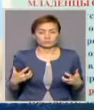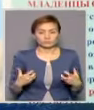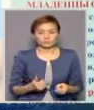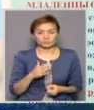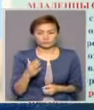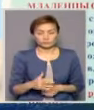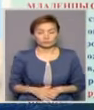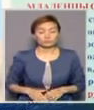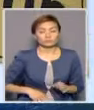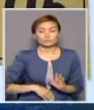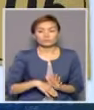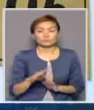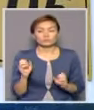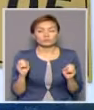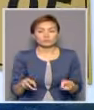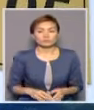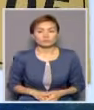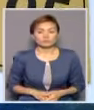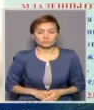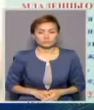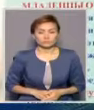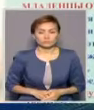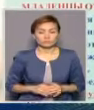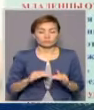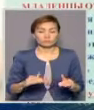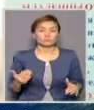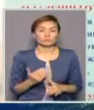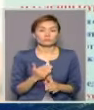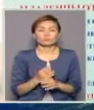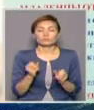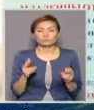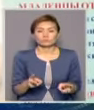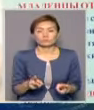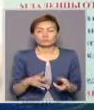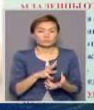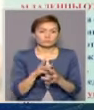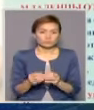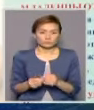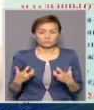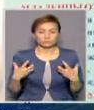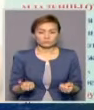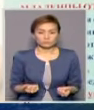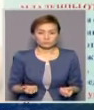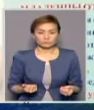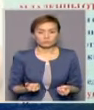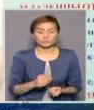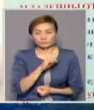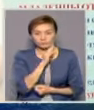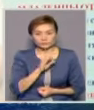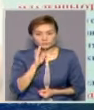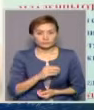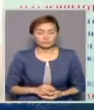для улучшения вообще службы детства и родовспоможения это прежде всего здоровые женщины